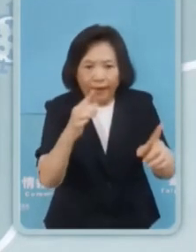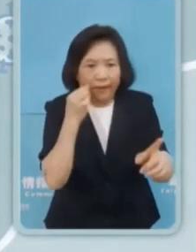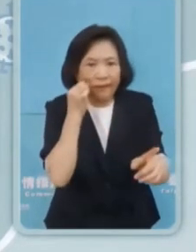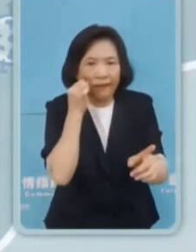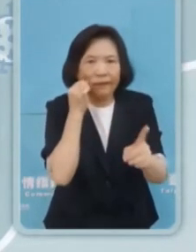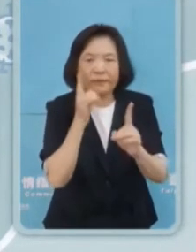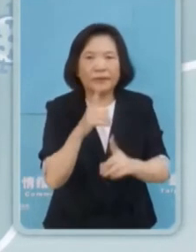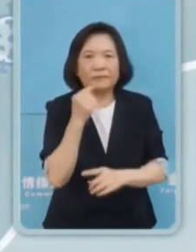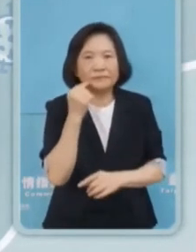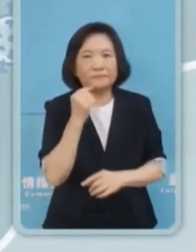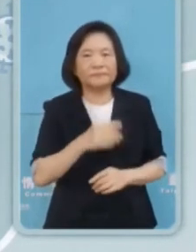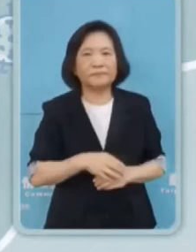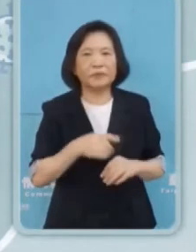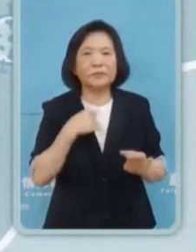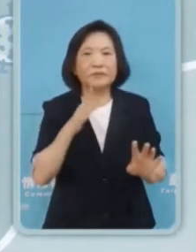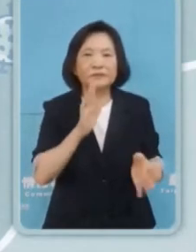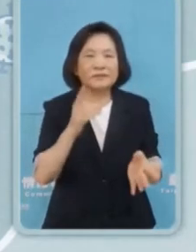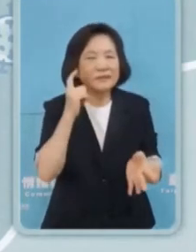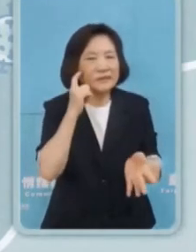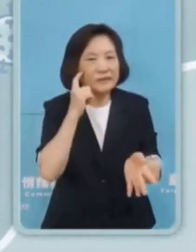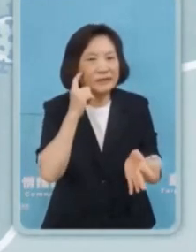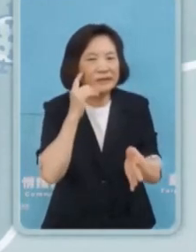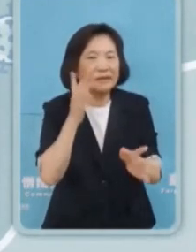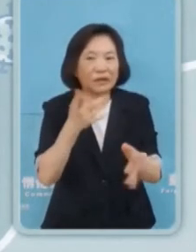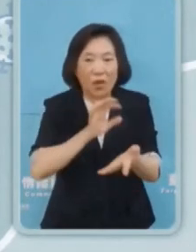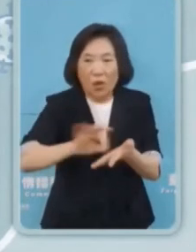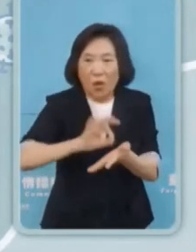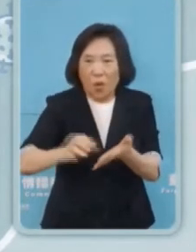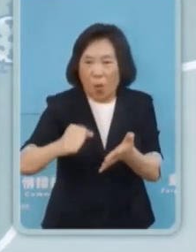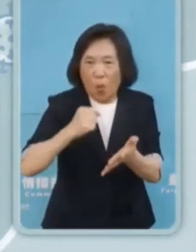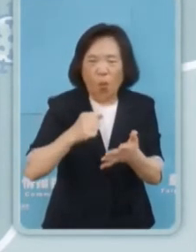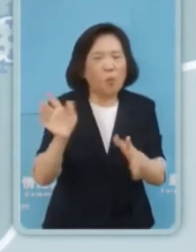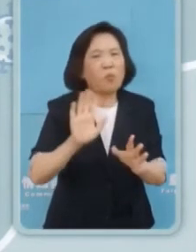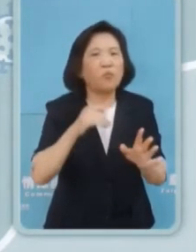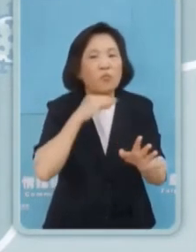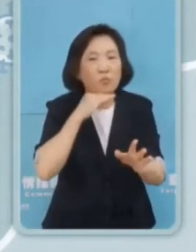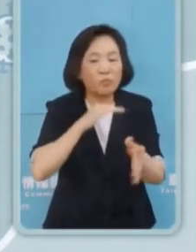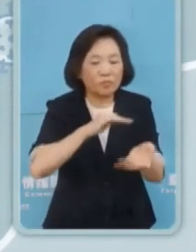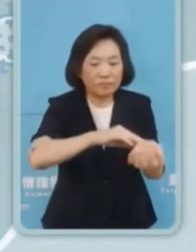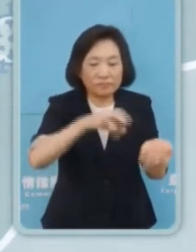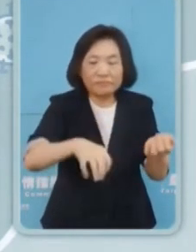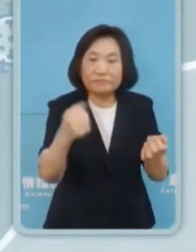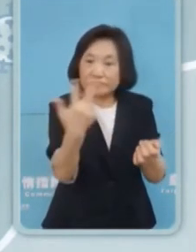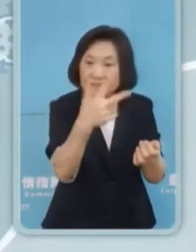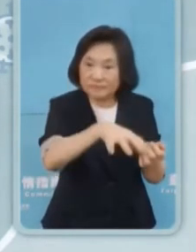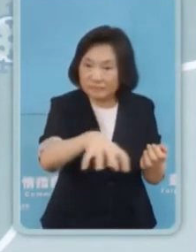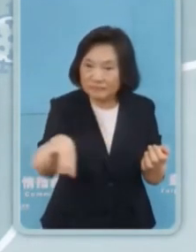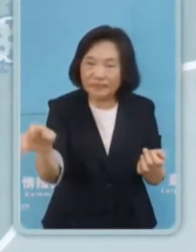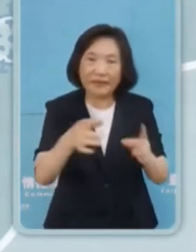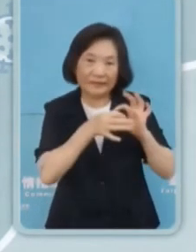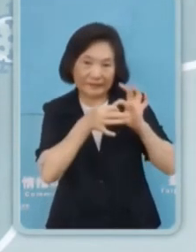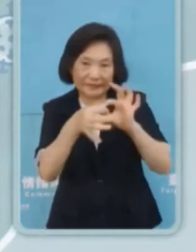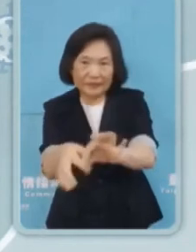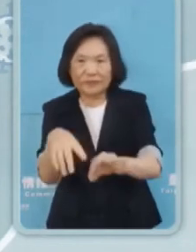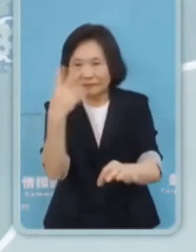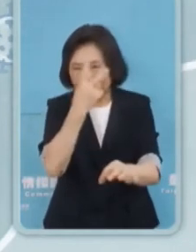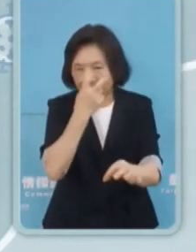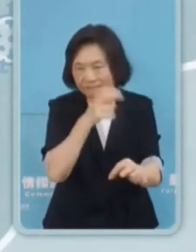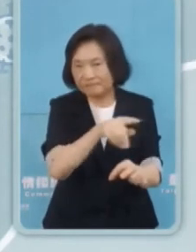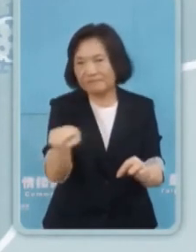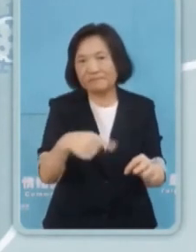我们还是要考虑医疗成本的哈。所以我策略是这样，我们这七家先继续再看一个礼